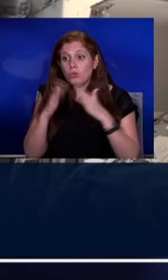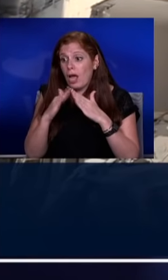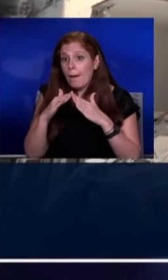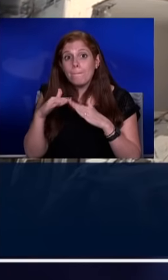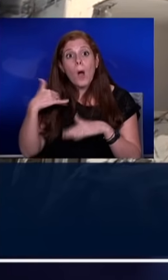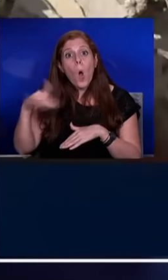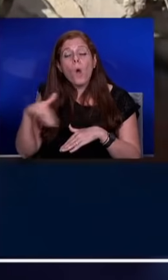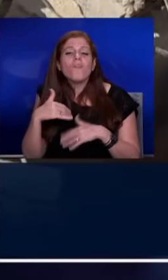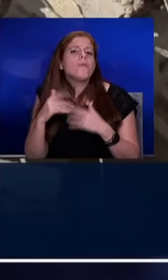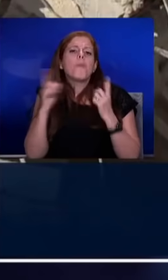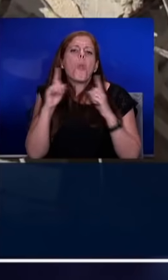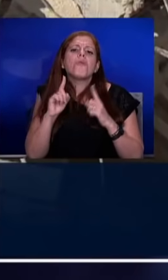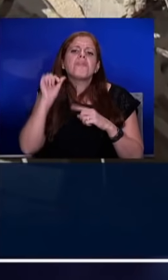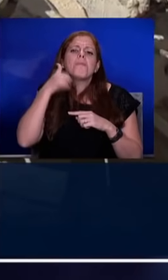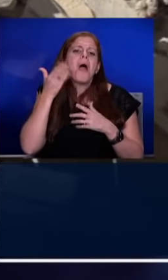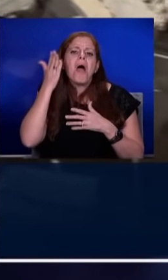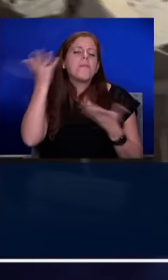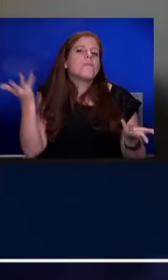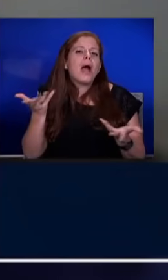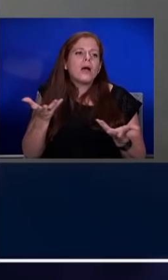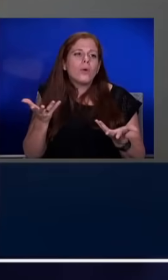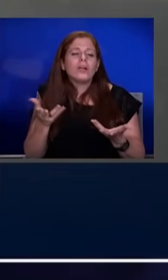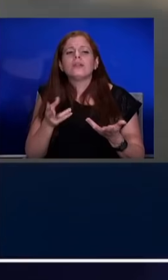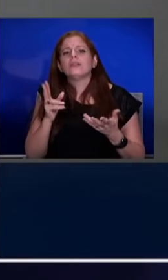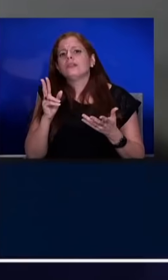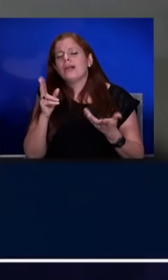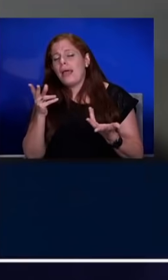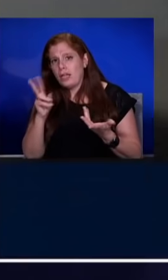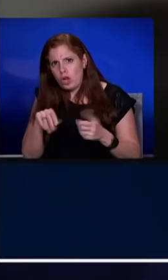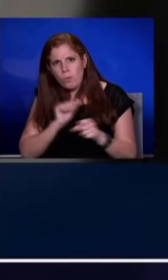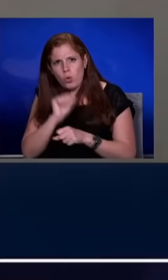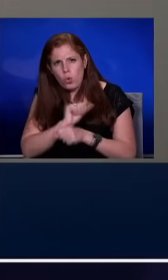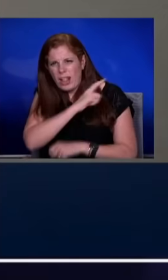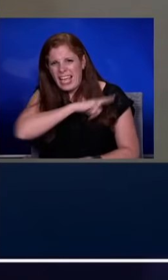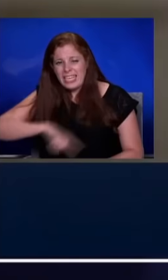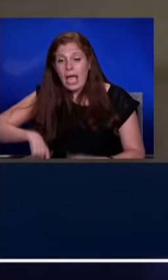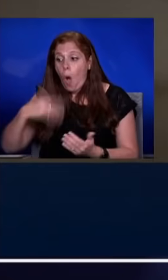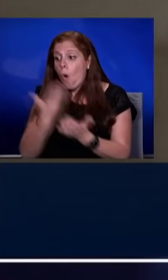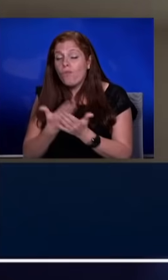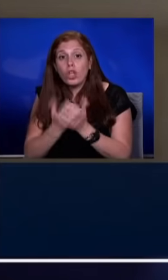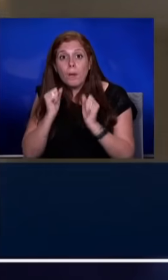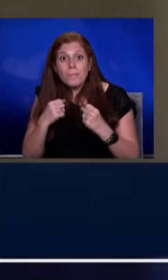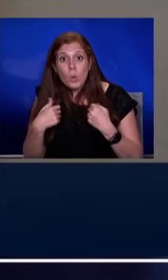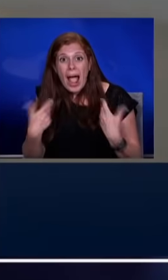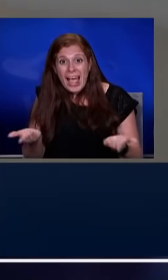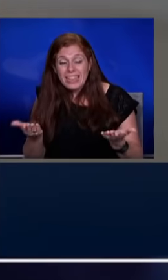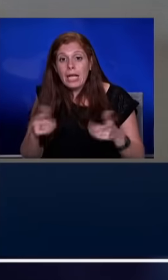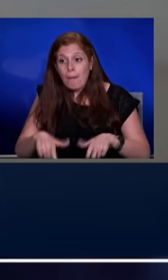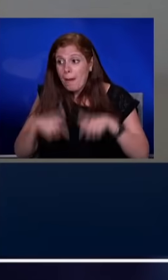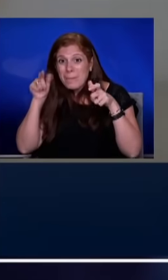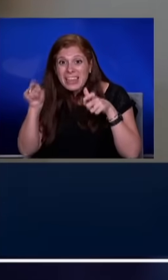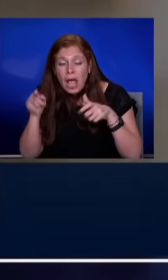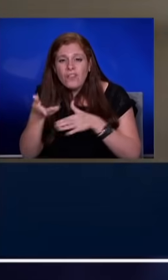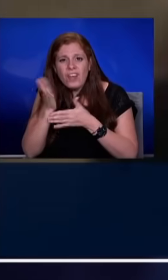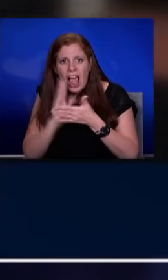איתם ממחר. שמעת את התלונות המאוד ברורות שיש להם לעיריית חולון. העובדה שאין ביטוח גם לבניין כמו שזה נראה עכשיו, ובוודאי לחלק